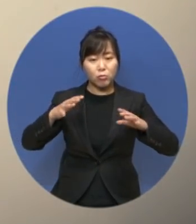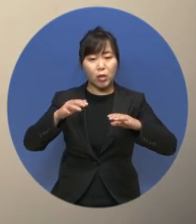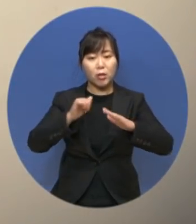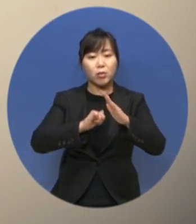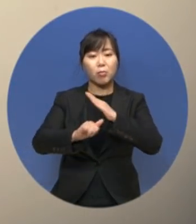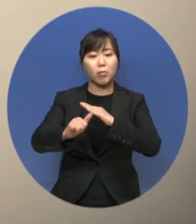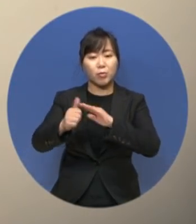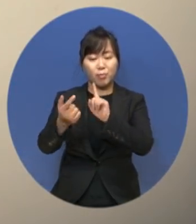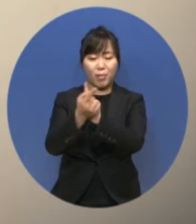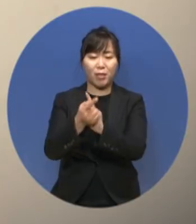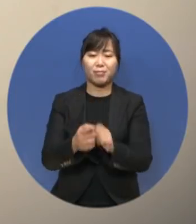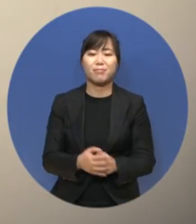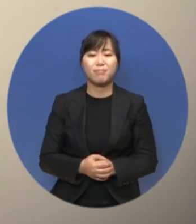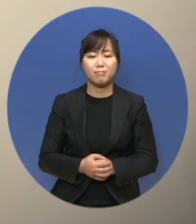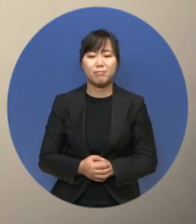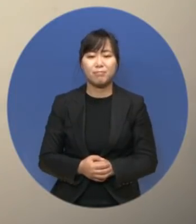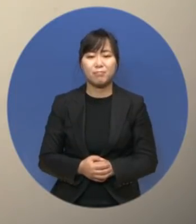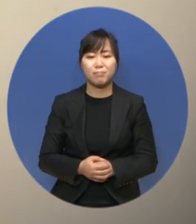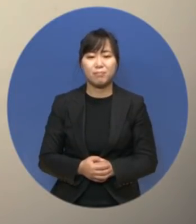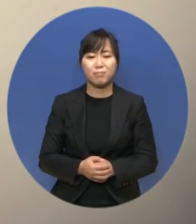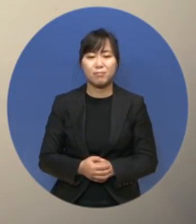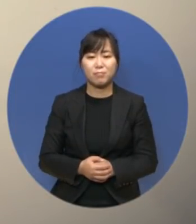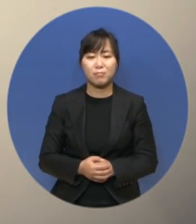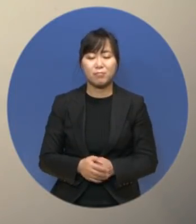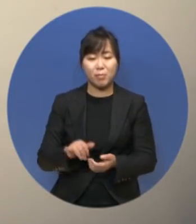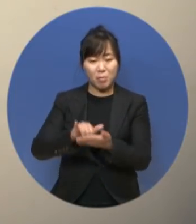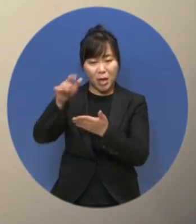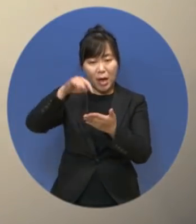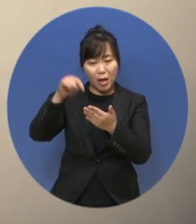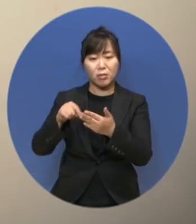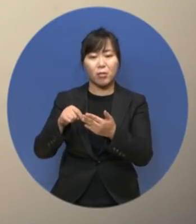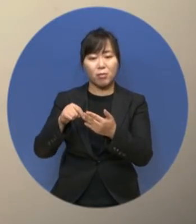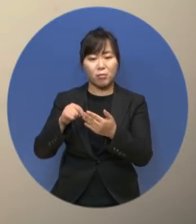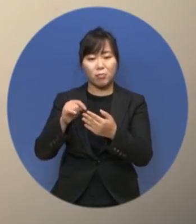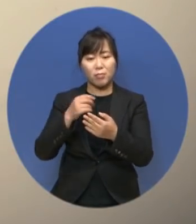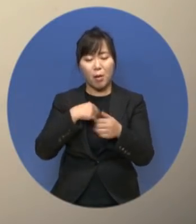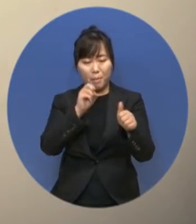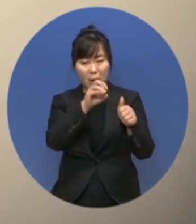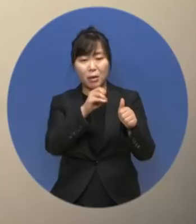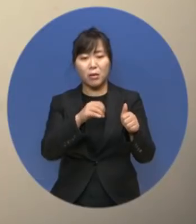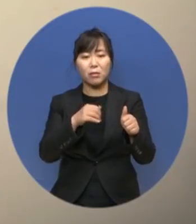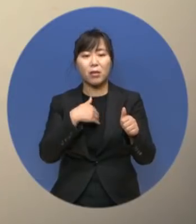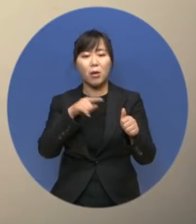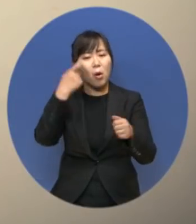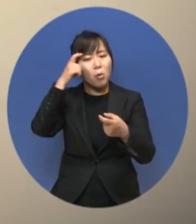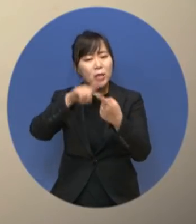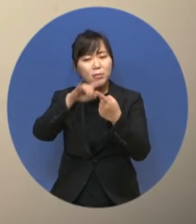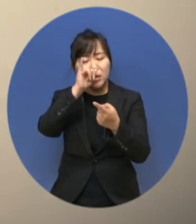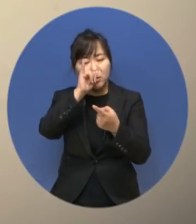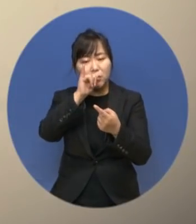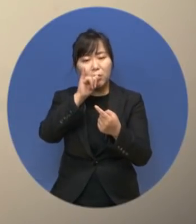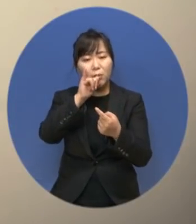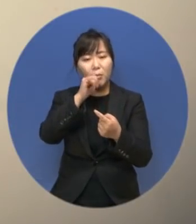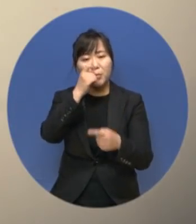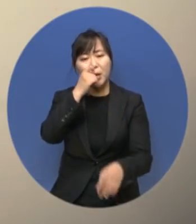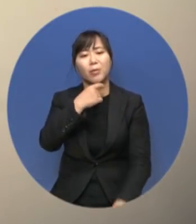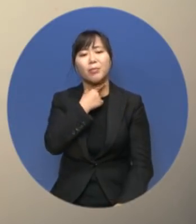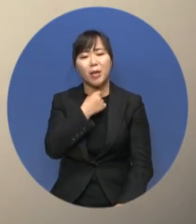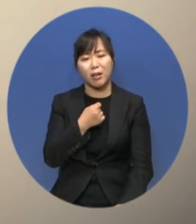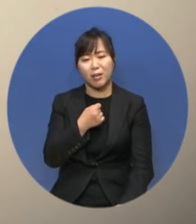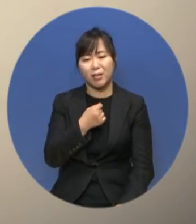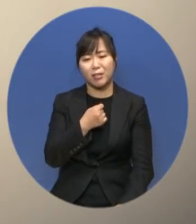제가. 네, 그래서 비행기 안에서 제가 말을 걸었거든요. 나 이런 거 관심 있는데 배우고